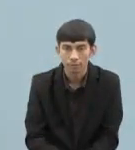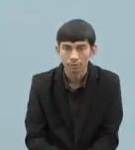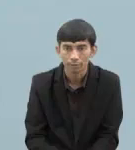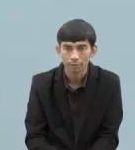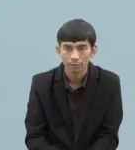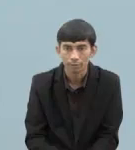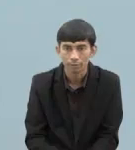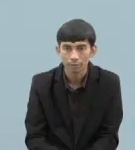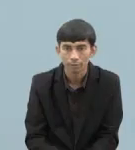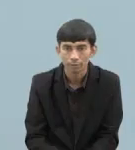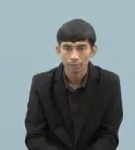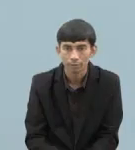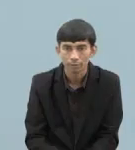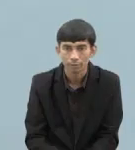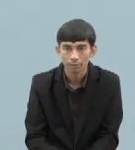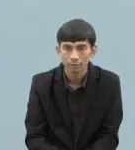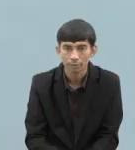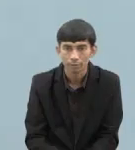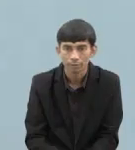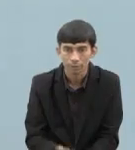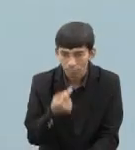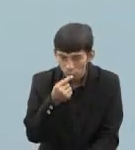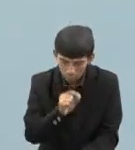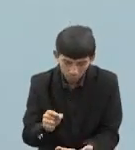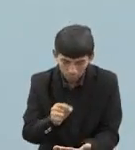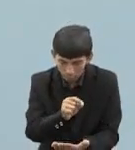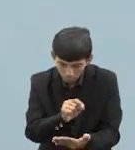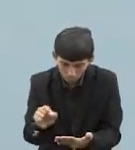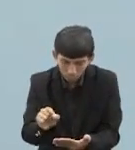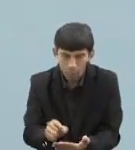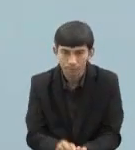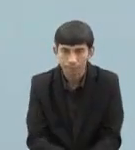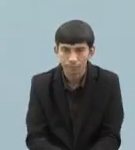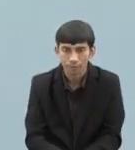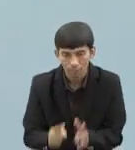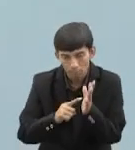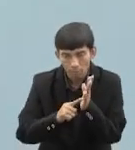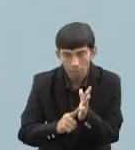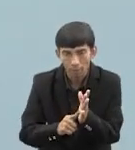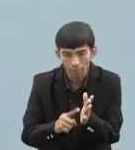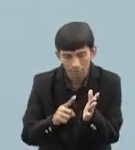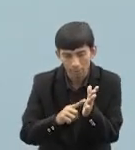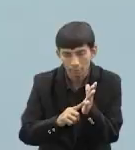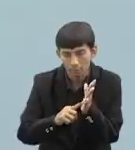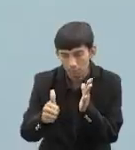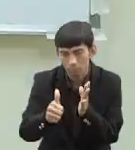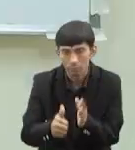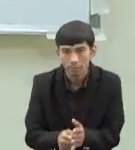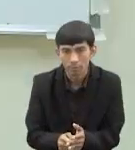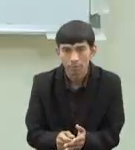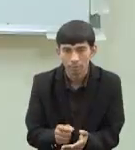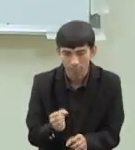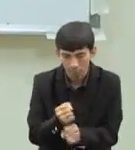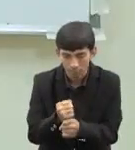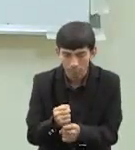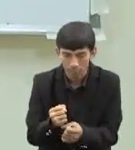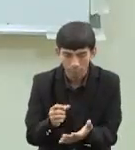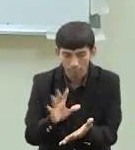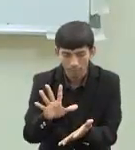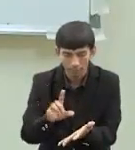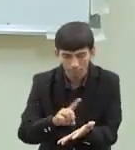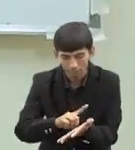nọ. Còn pra khám ở đây nông ca cụ. Chà. Nên này khu con đã bằng hành cùng rủ con mùi. Ta chập đáng thơ pra mẹ tì